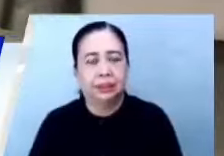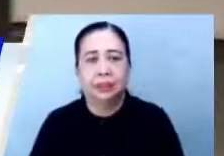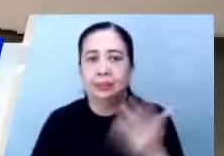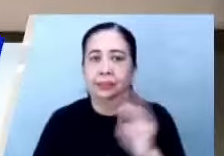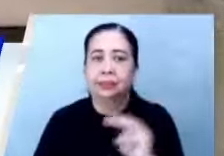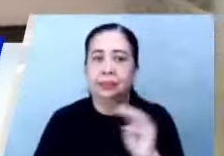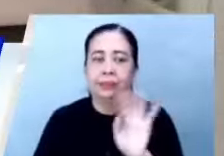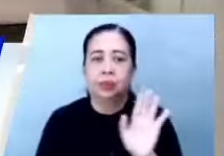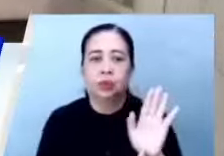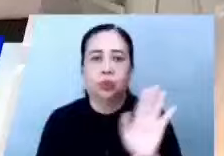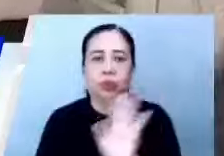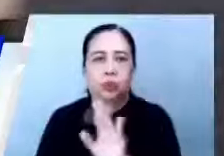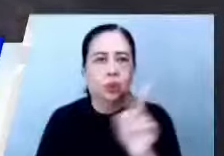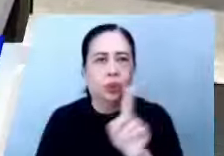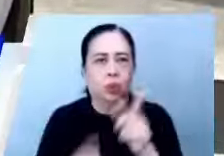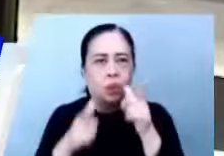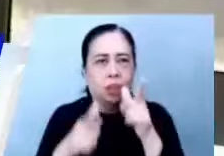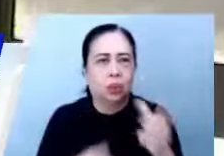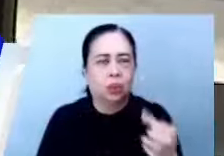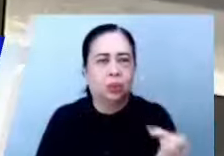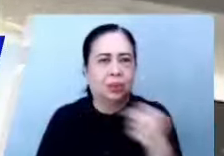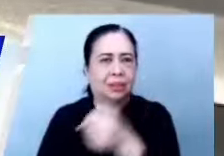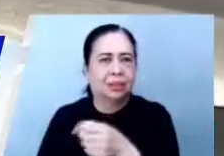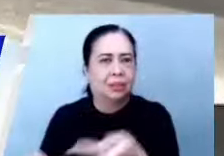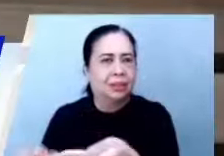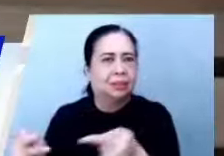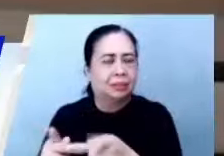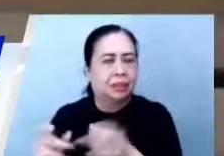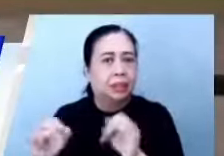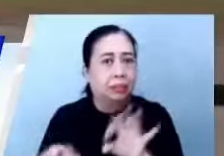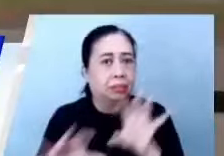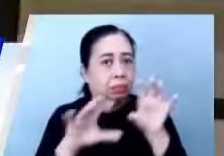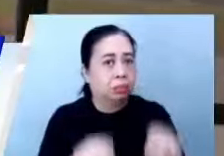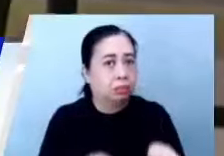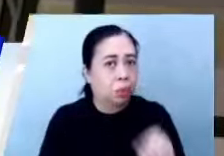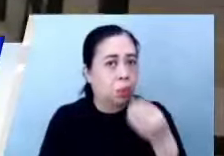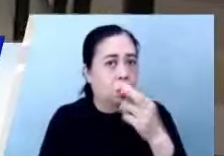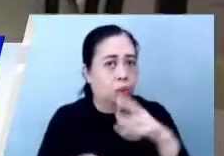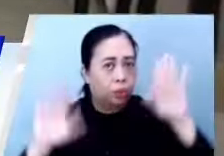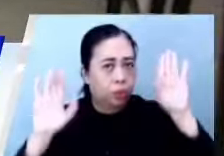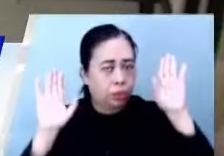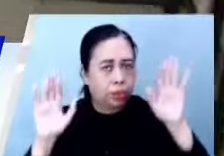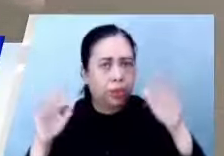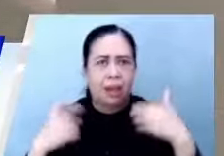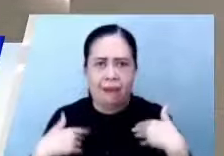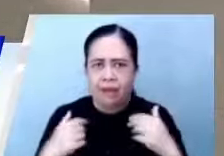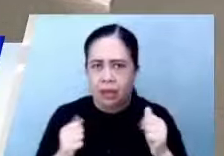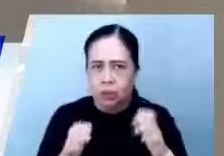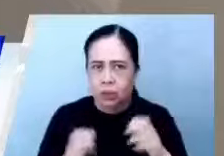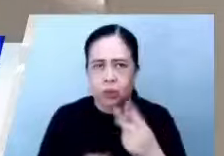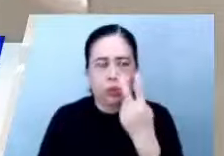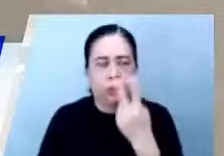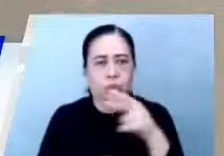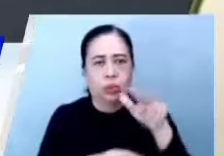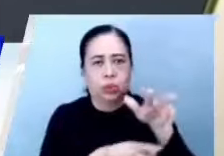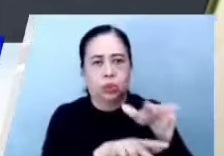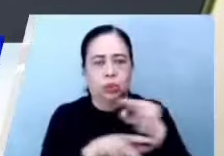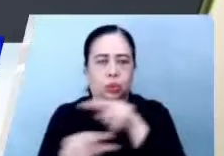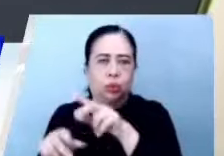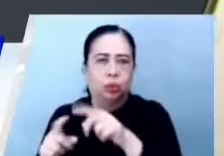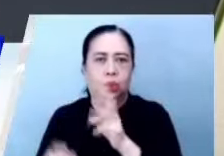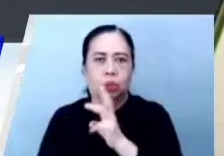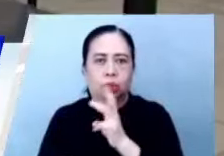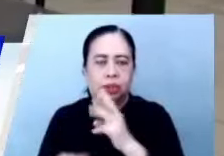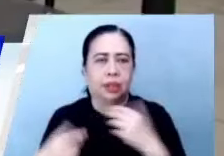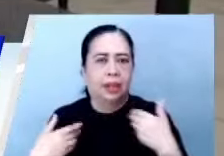ang magiging detention room ni Guo sakaling maaresto na siya o sumuko. Mayroon itong aircon, tatlong double-deck na kama, water dispenser at